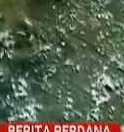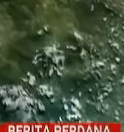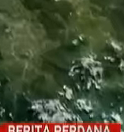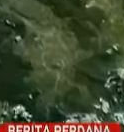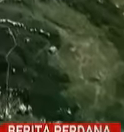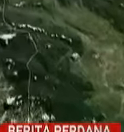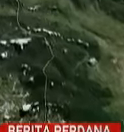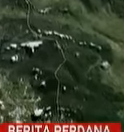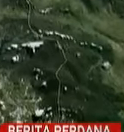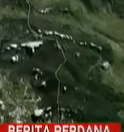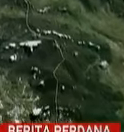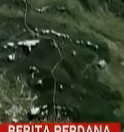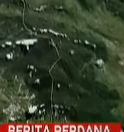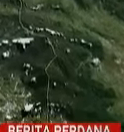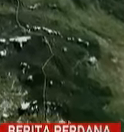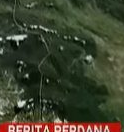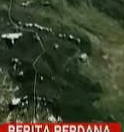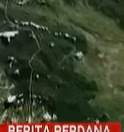susu